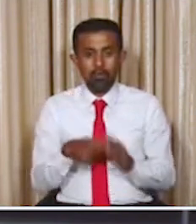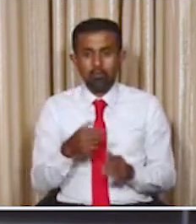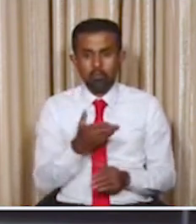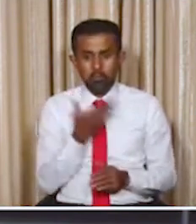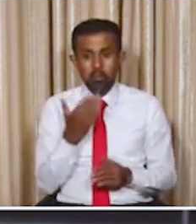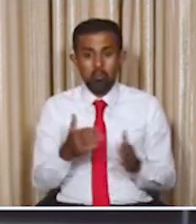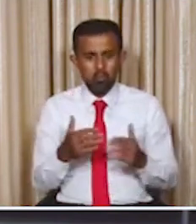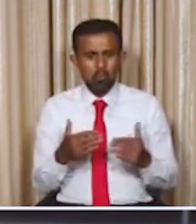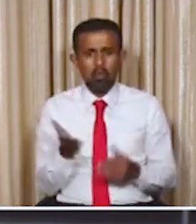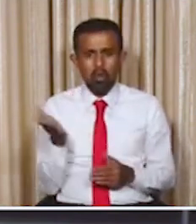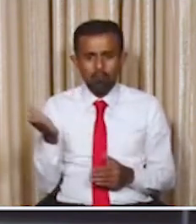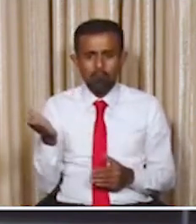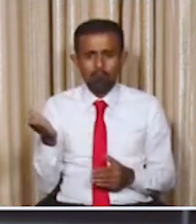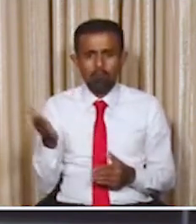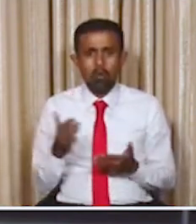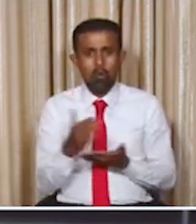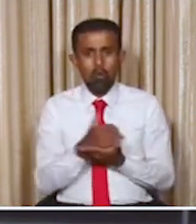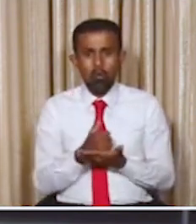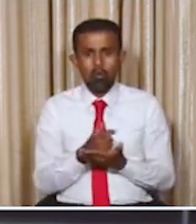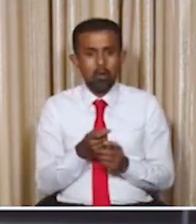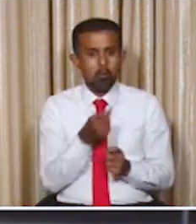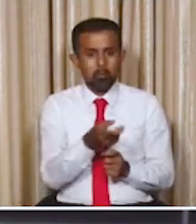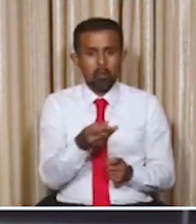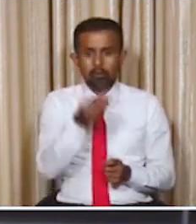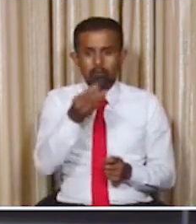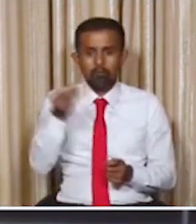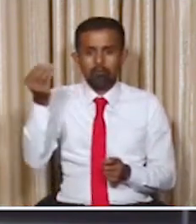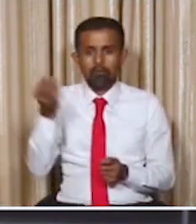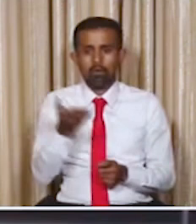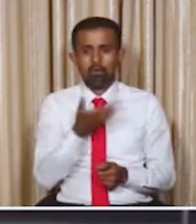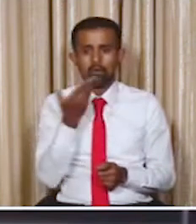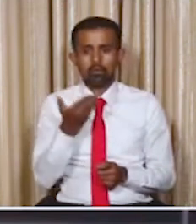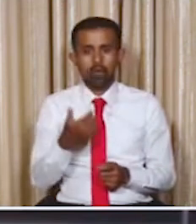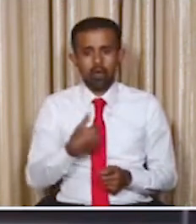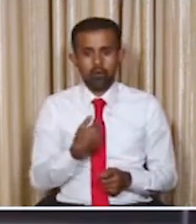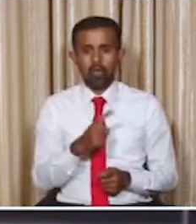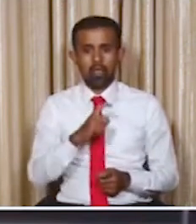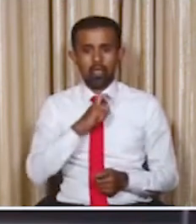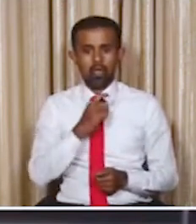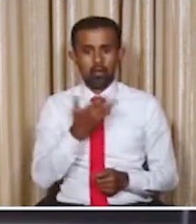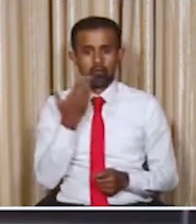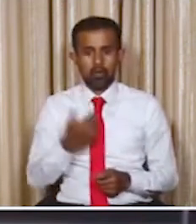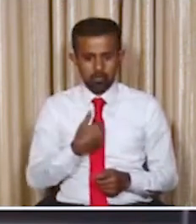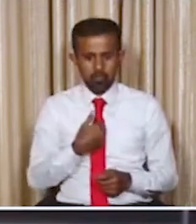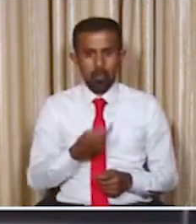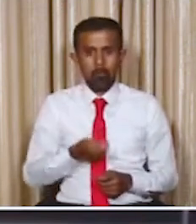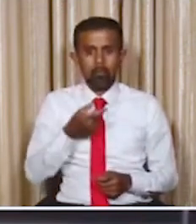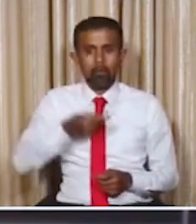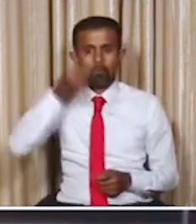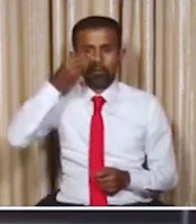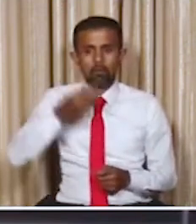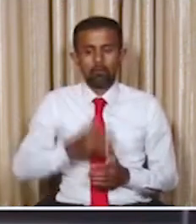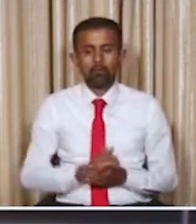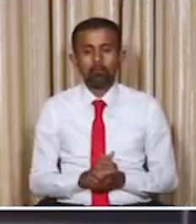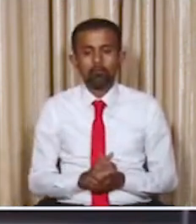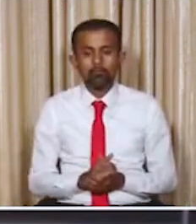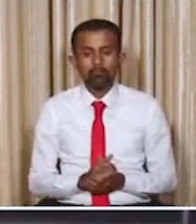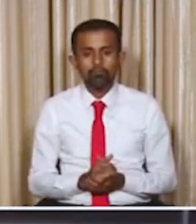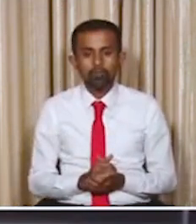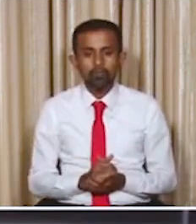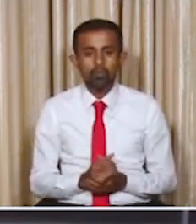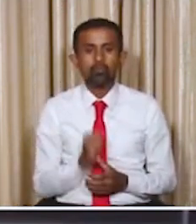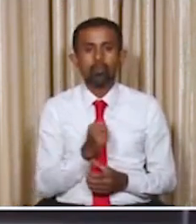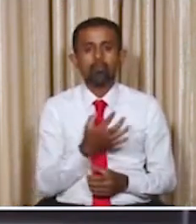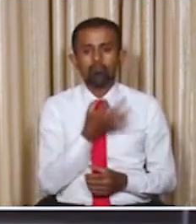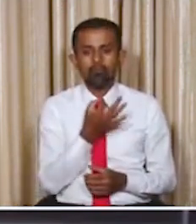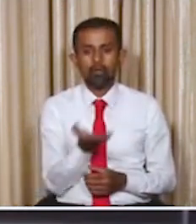පුළුවන් තව දේවල් තියෙනවා. එහෙමනම් මේ සියලු දෙනාටම පඩි වැඩි කරන්න ඕනේ. එන අපිටත් කෑ ගහන්න පුළුවන් පඩි වැඩි කරන්න කියලා මේකේ. මොකද්ද මේ